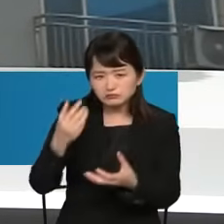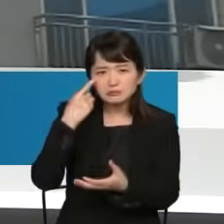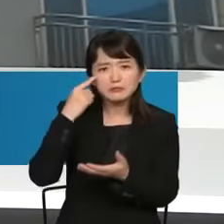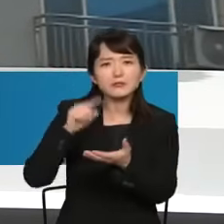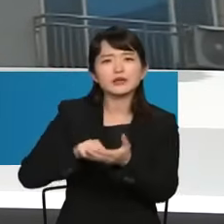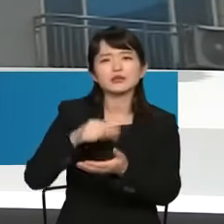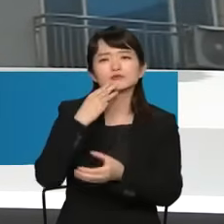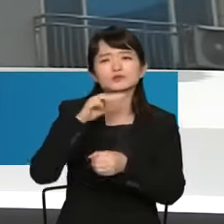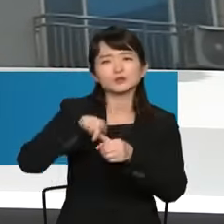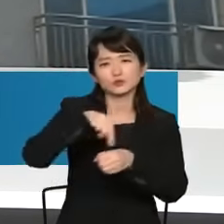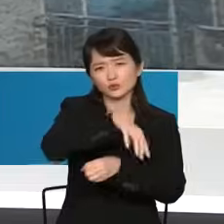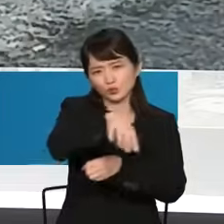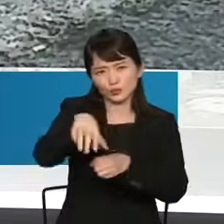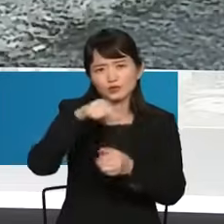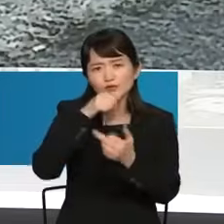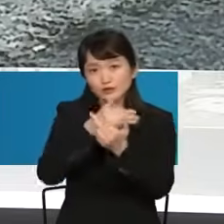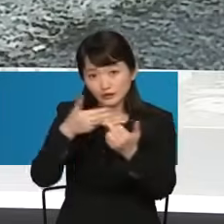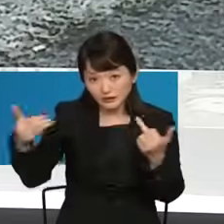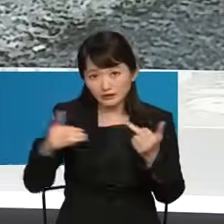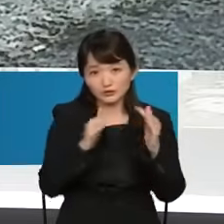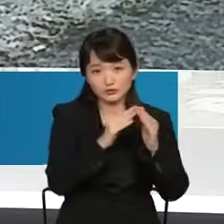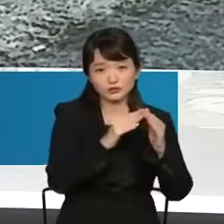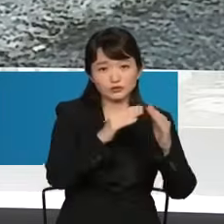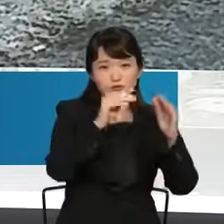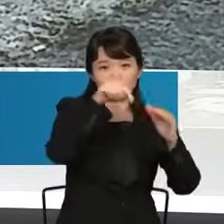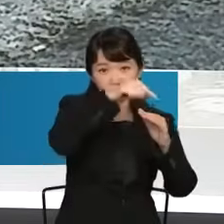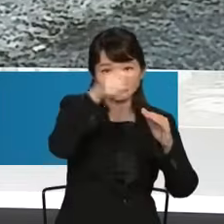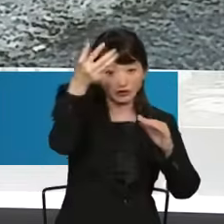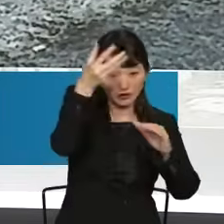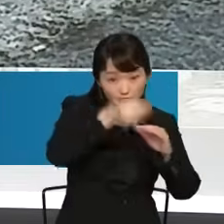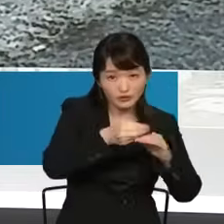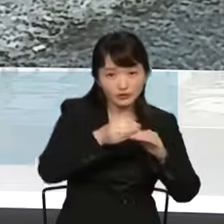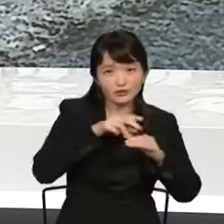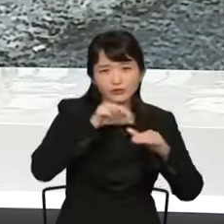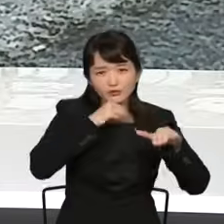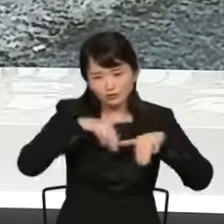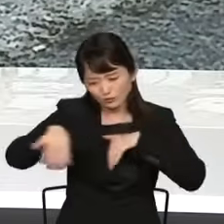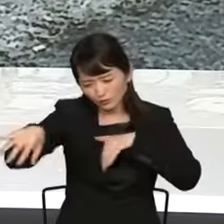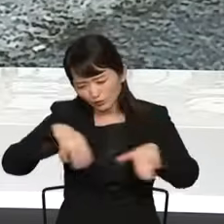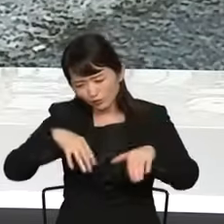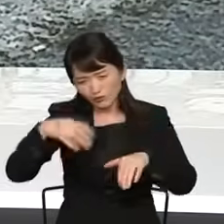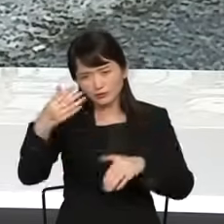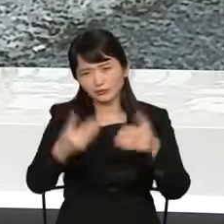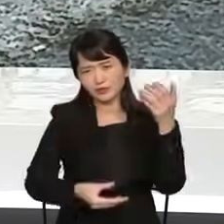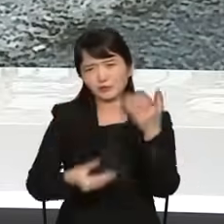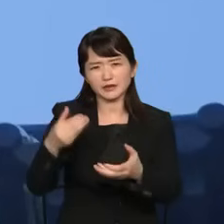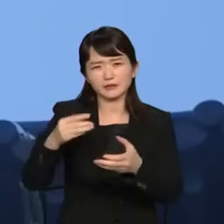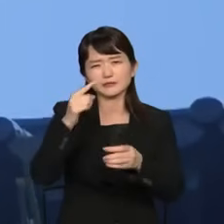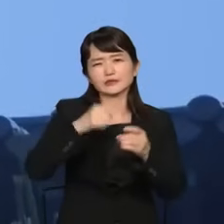발견됐습니다. 주택 지붕과 골목길, 사찰에도 떨어졌습니다. 이어서 김한수 기자입니다.